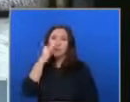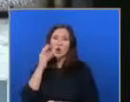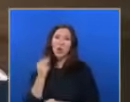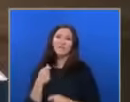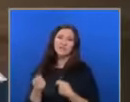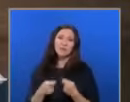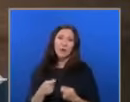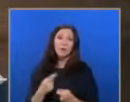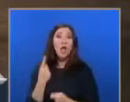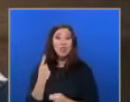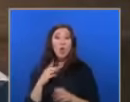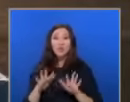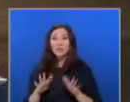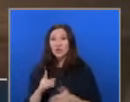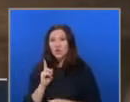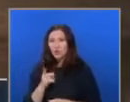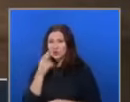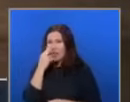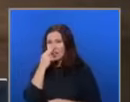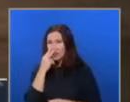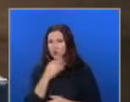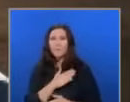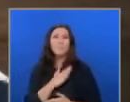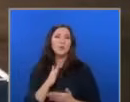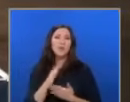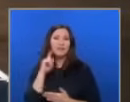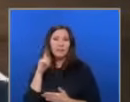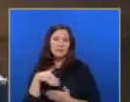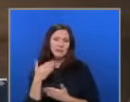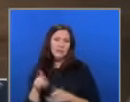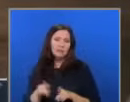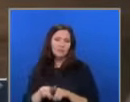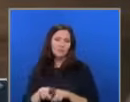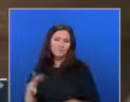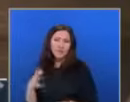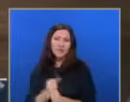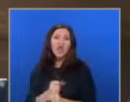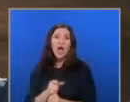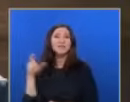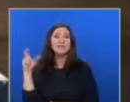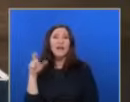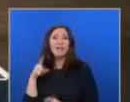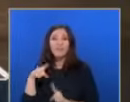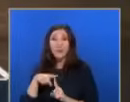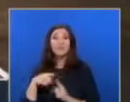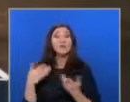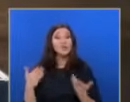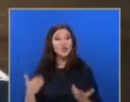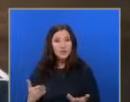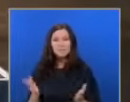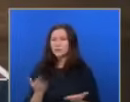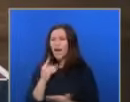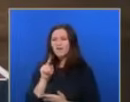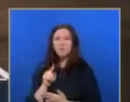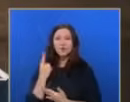за сделката. Едно от нещата, които се лъже последните дни след като задържаха Сели Табаков, е, че